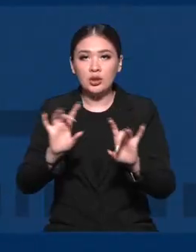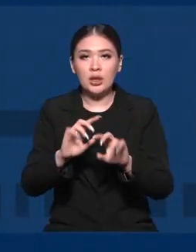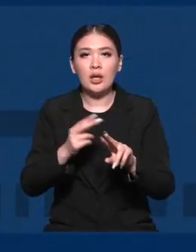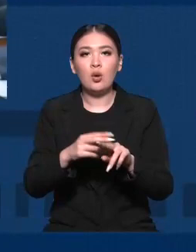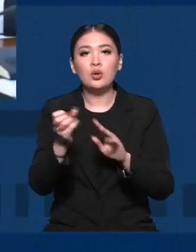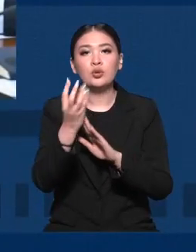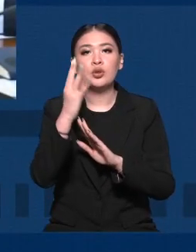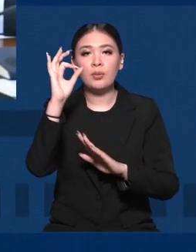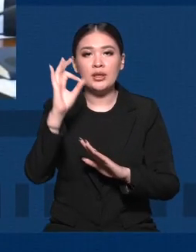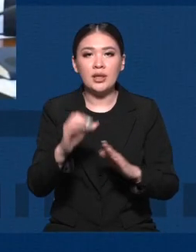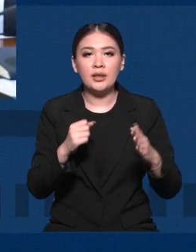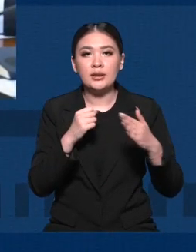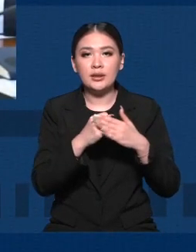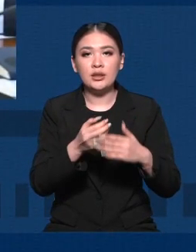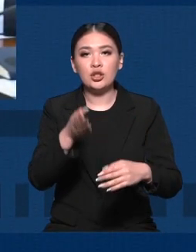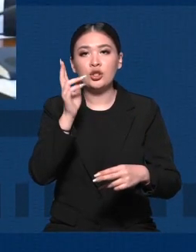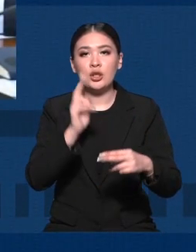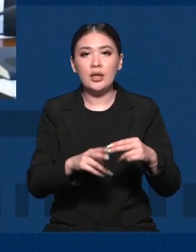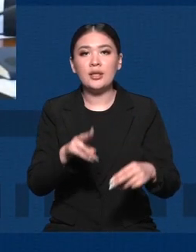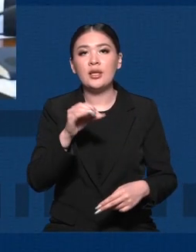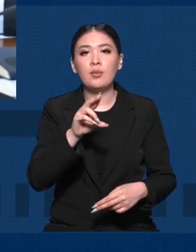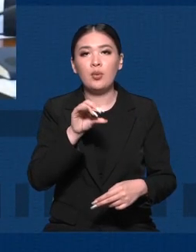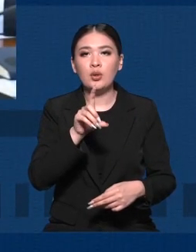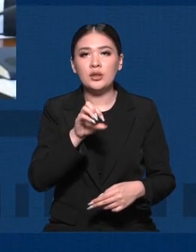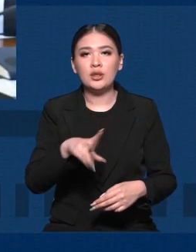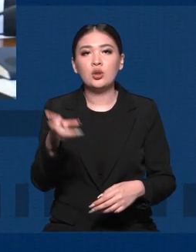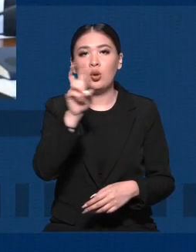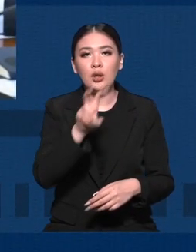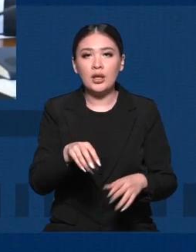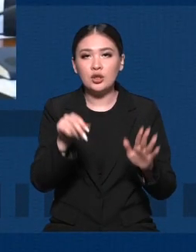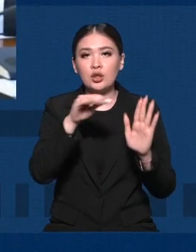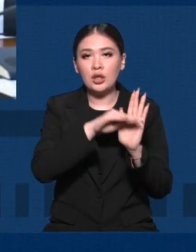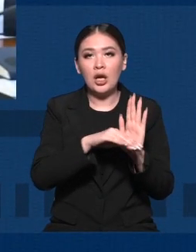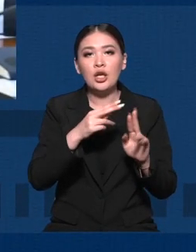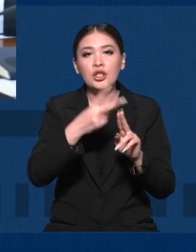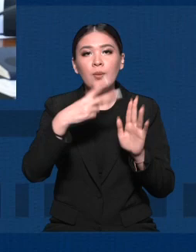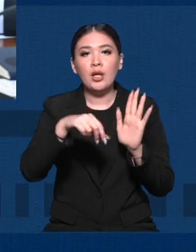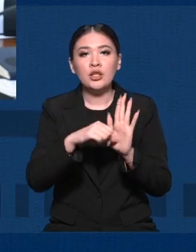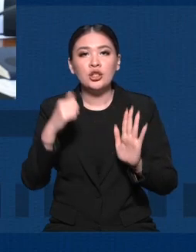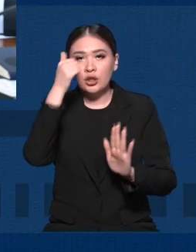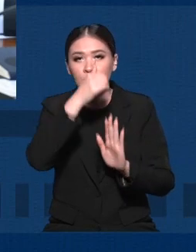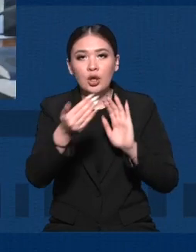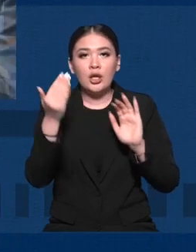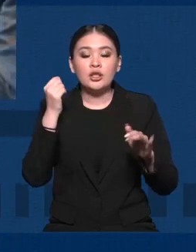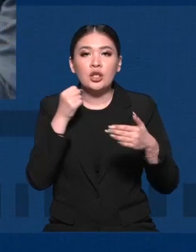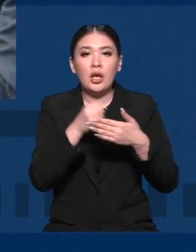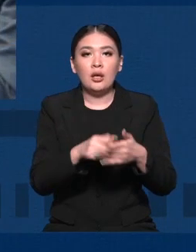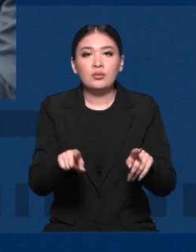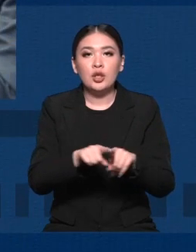мөлшерлемеде 14%-ға дейін шегеріліп, депозиттерді доллар түрінде сақтау 26 жыл бұрынғы көрсеткішке дейін жеткен.